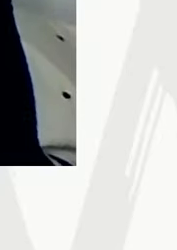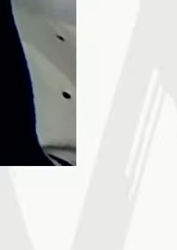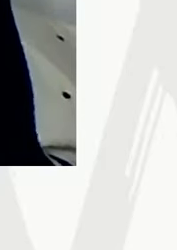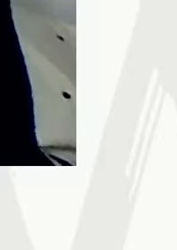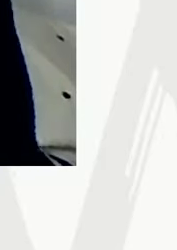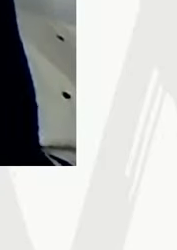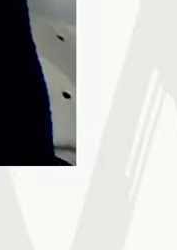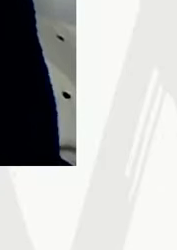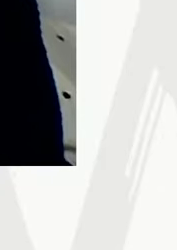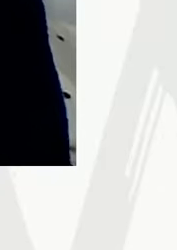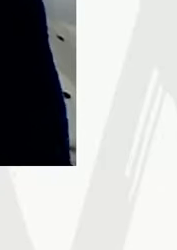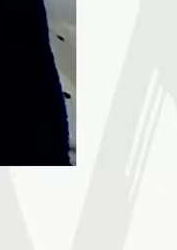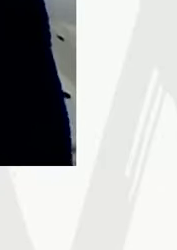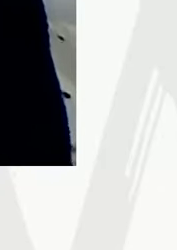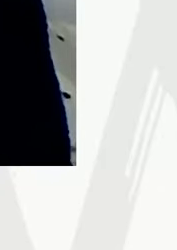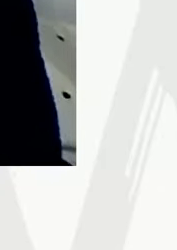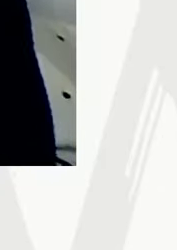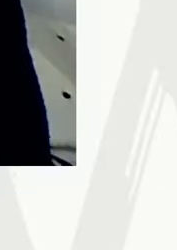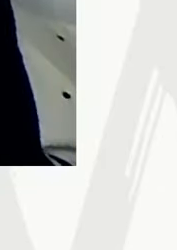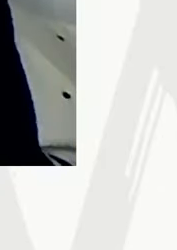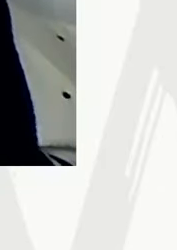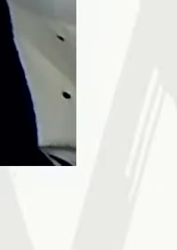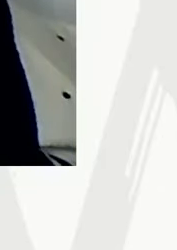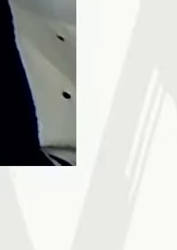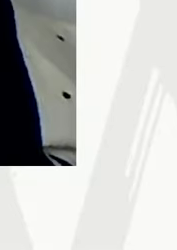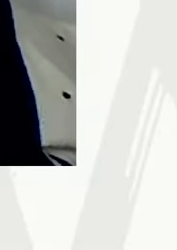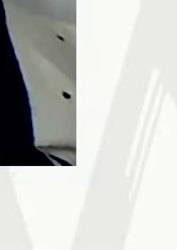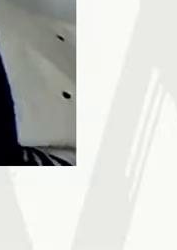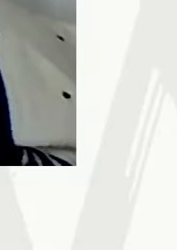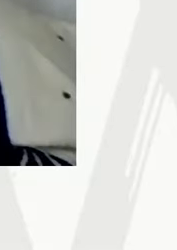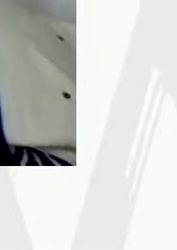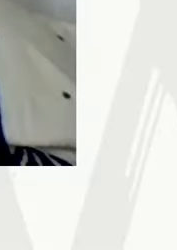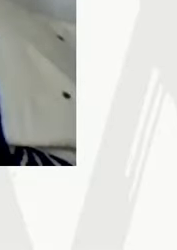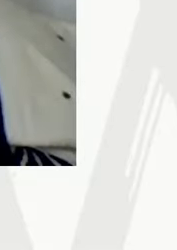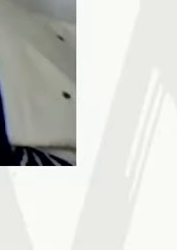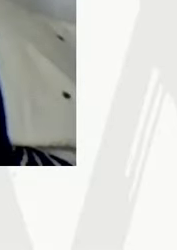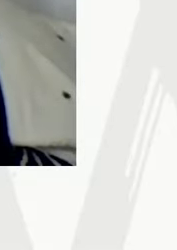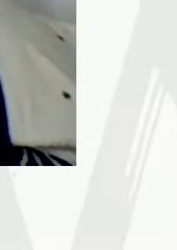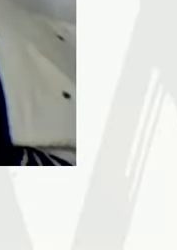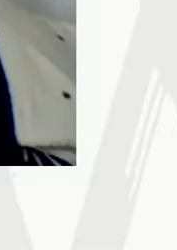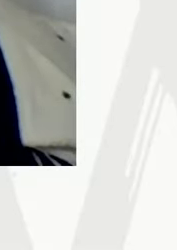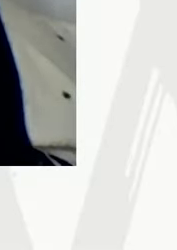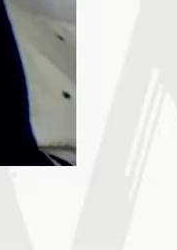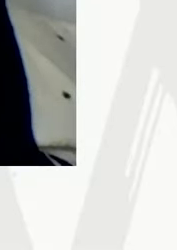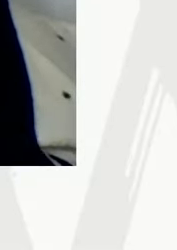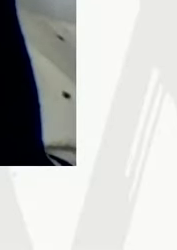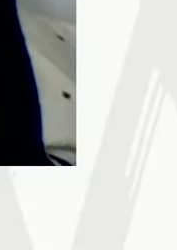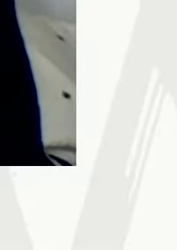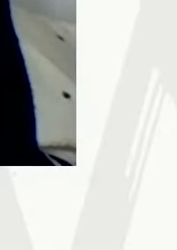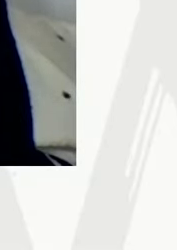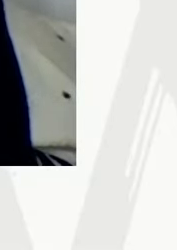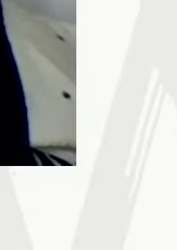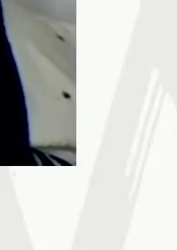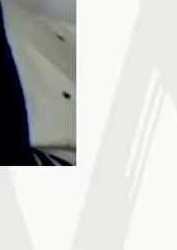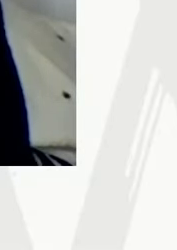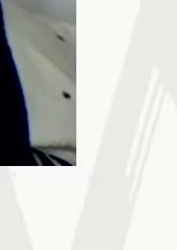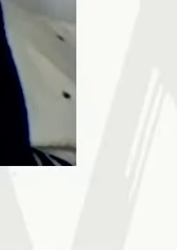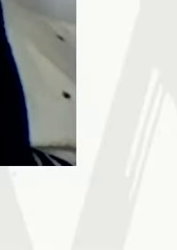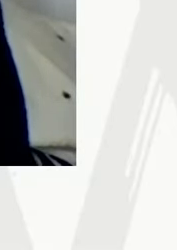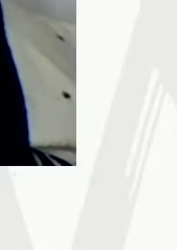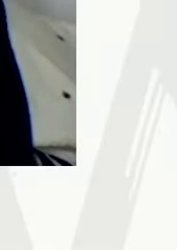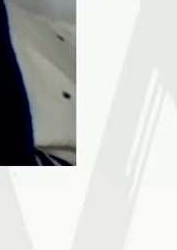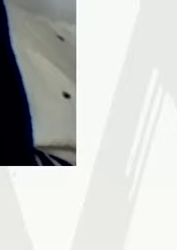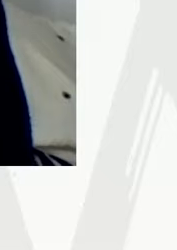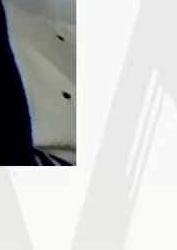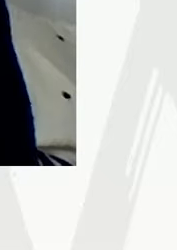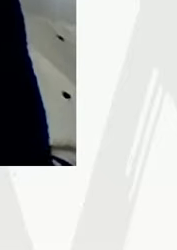droit. Elle est son propre acte. Mais en même temps, elle se présuppose donc,